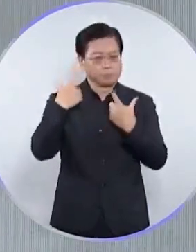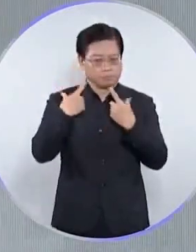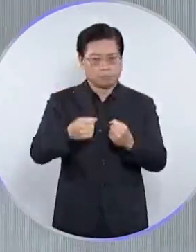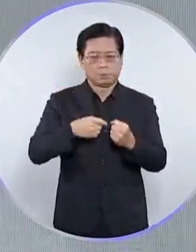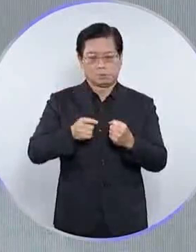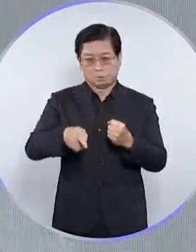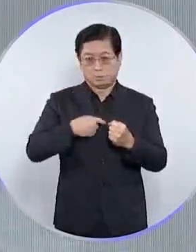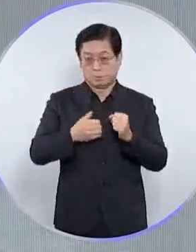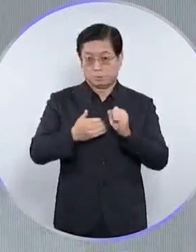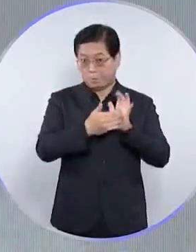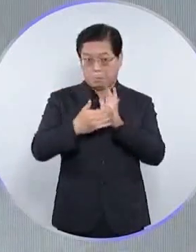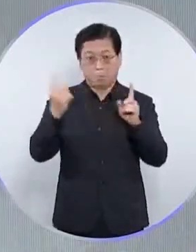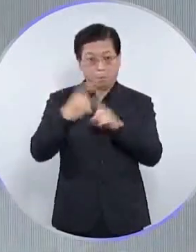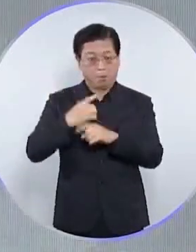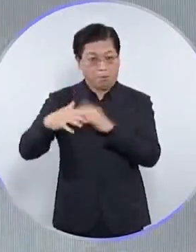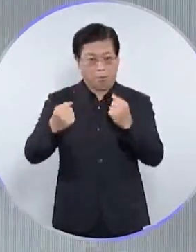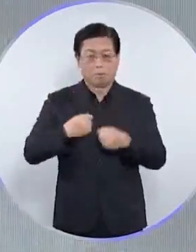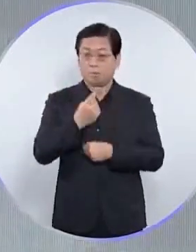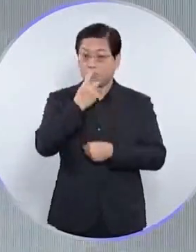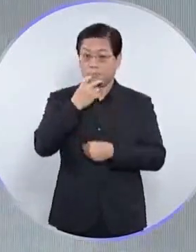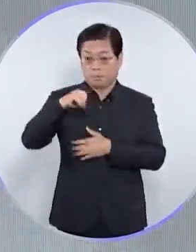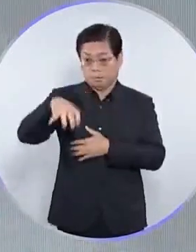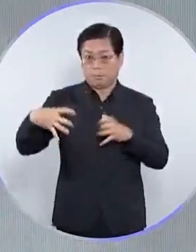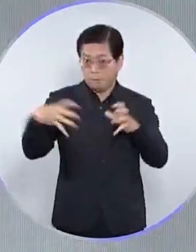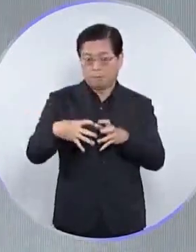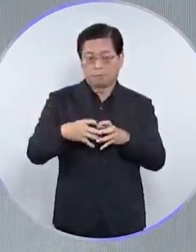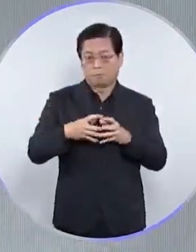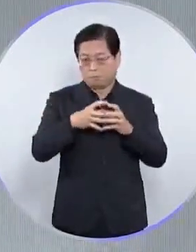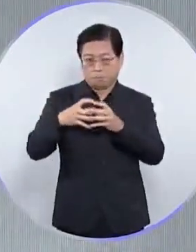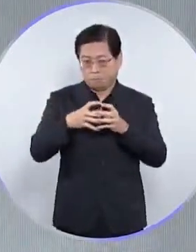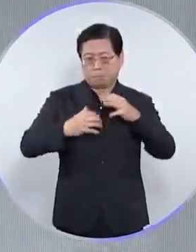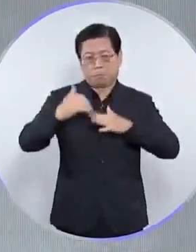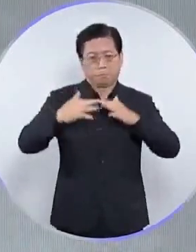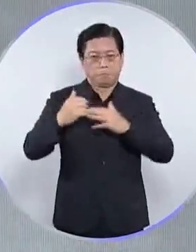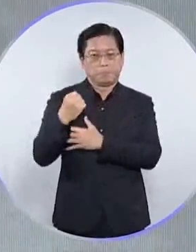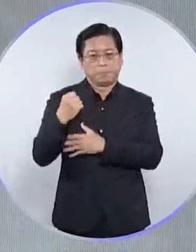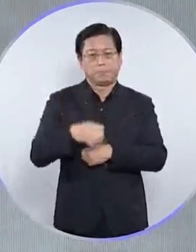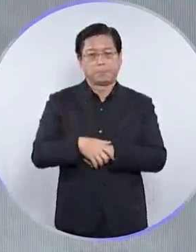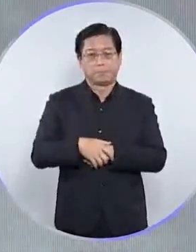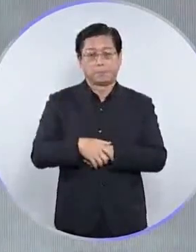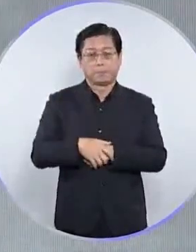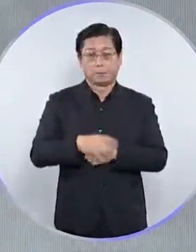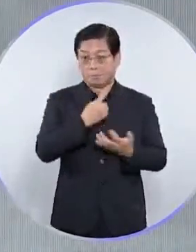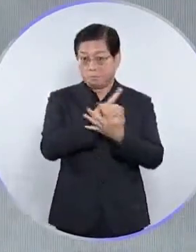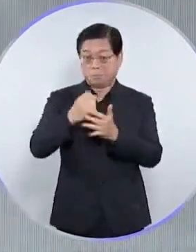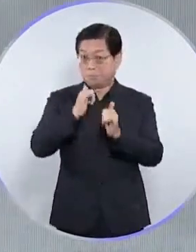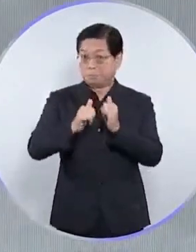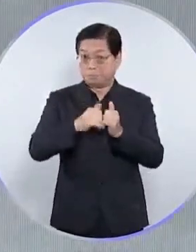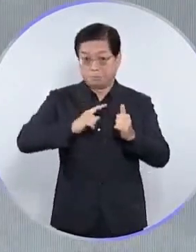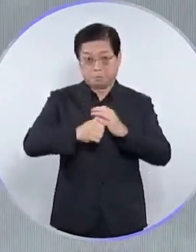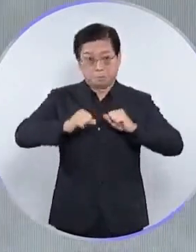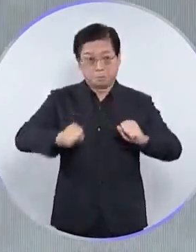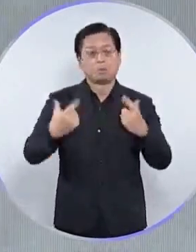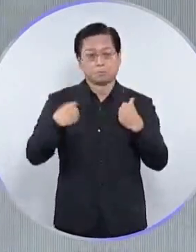作战，咱爱中央甲地方共一条心，共一条命。每一个市民的性命，